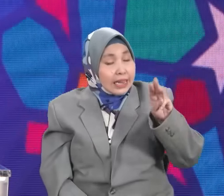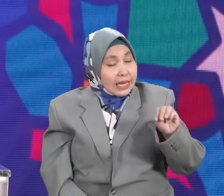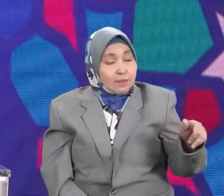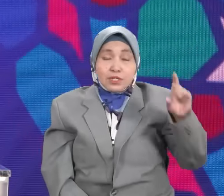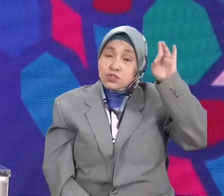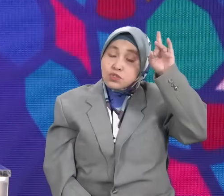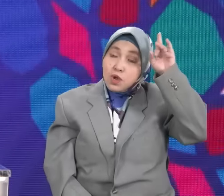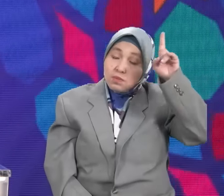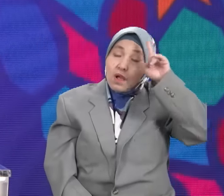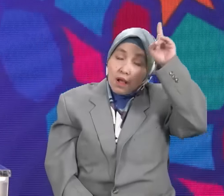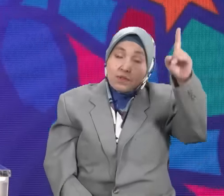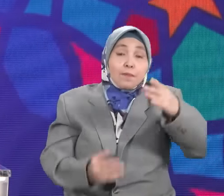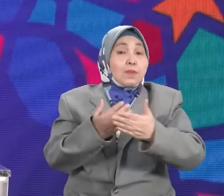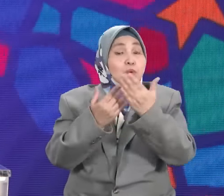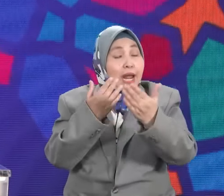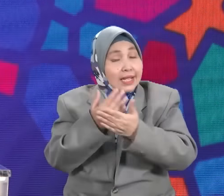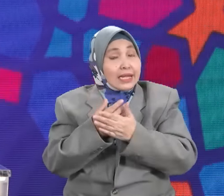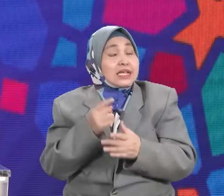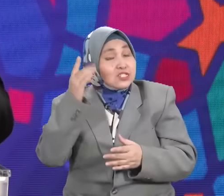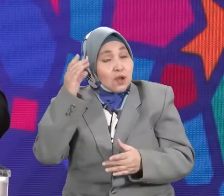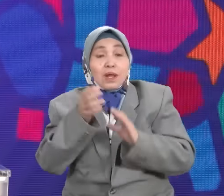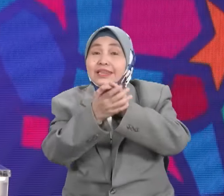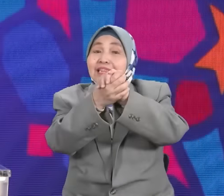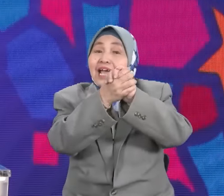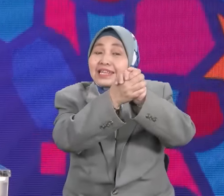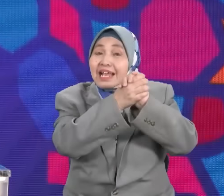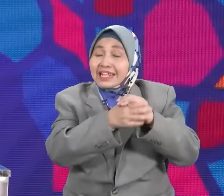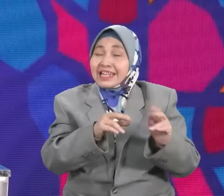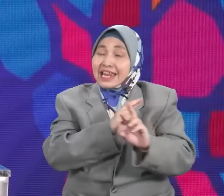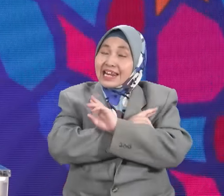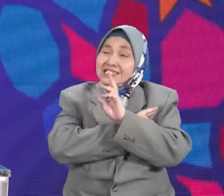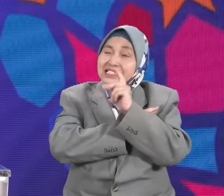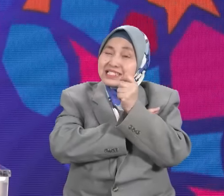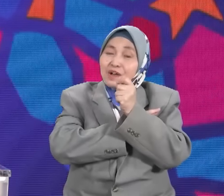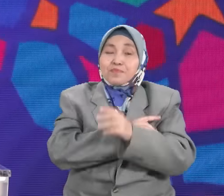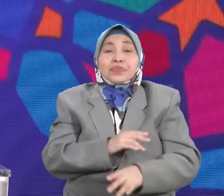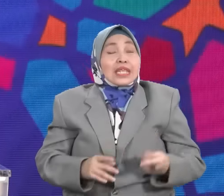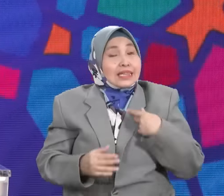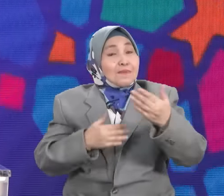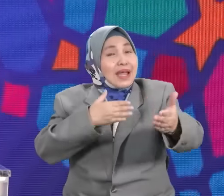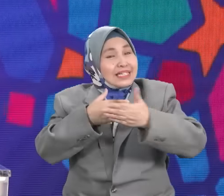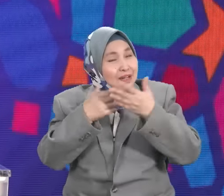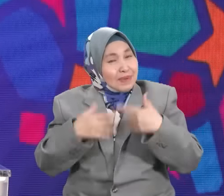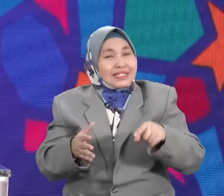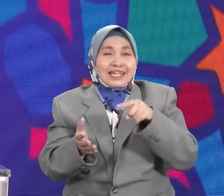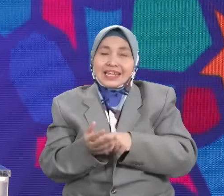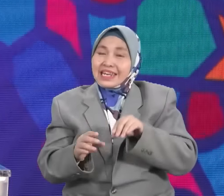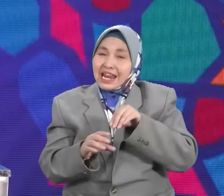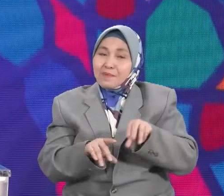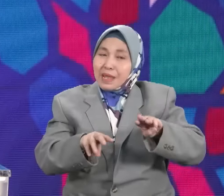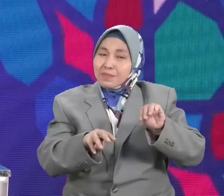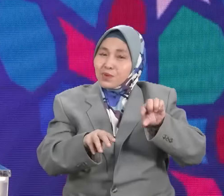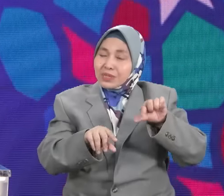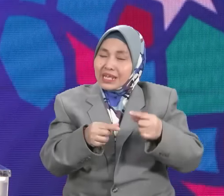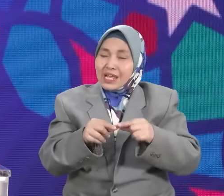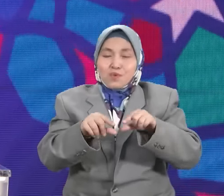Allah permudahkan ya Insya Allah ditanya Subhanallah kita enggak melihat dalus ketika kita kembali selepas ini dalam al-quran